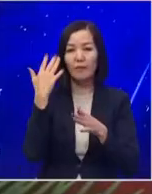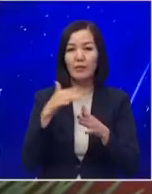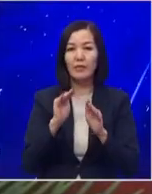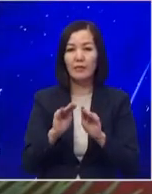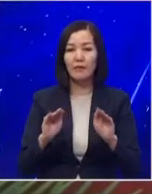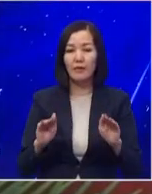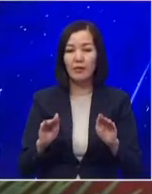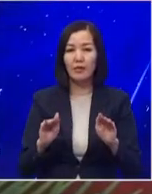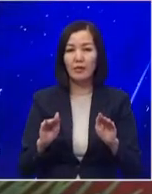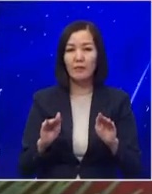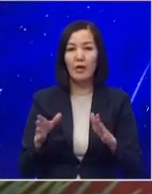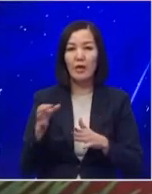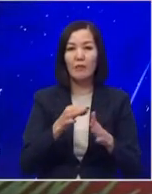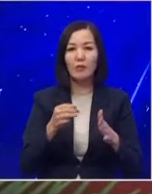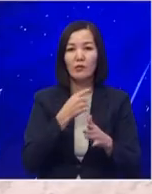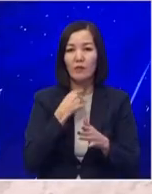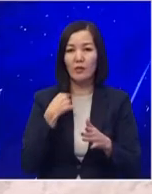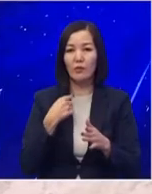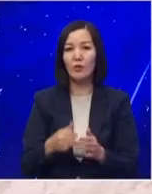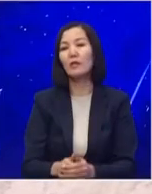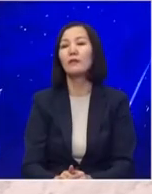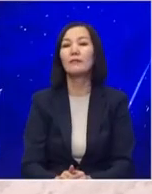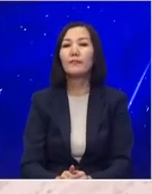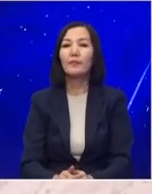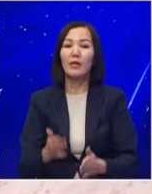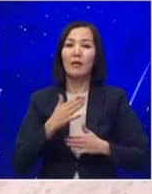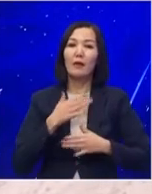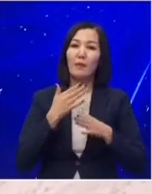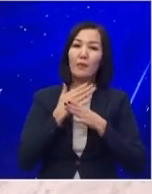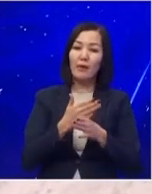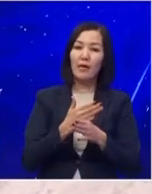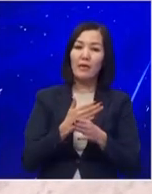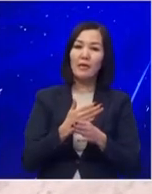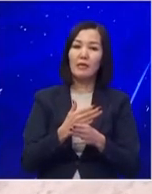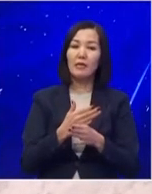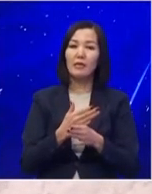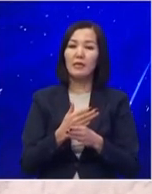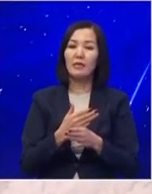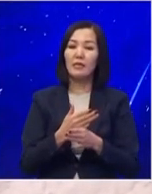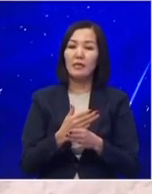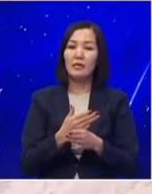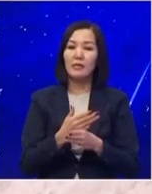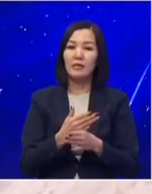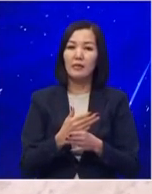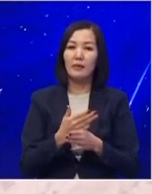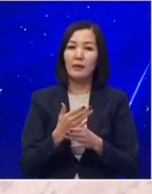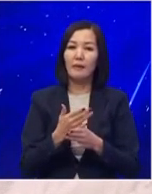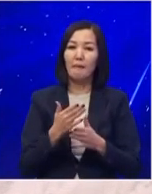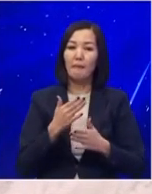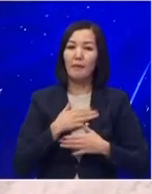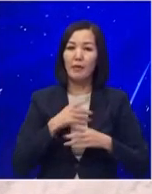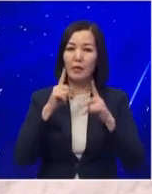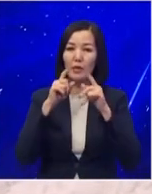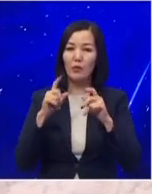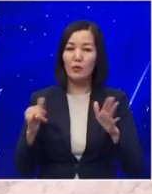мальчишек и девчонок областного центра нам помогали неравнодушные люди мы и ставили в модную елку